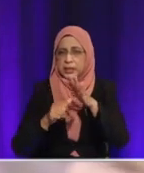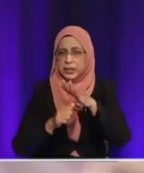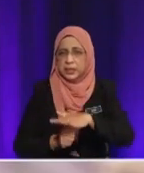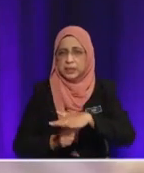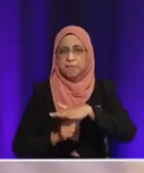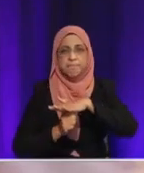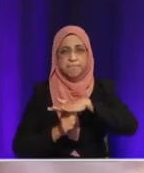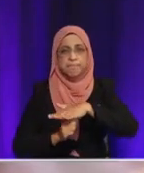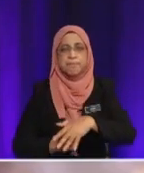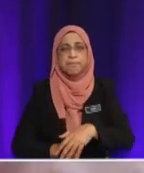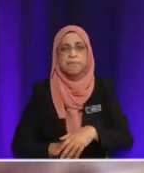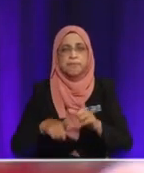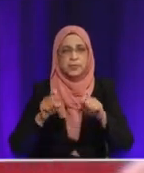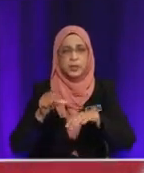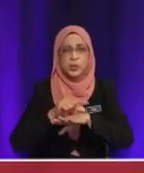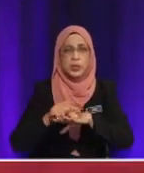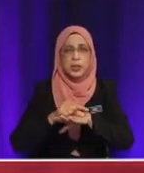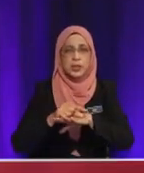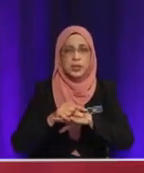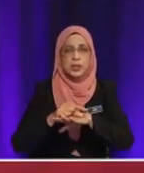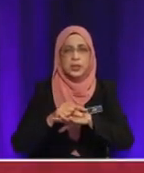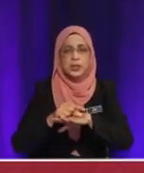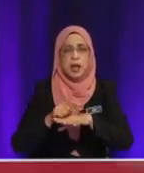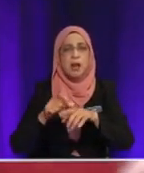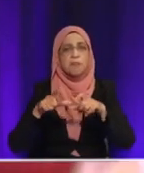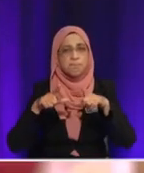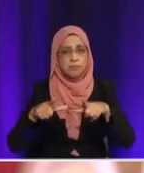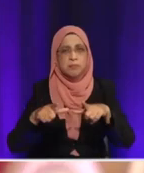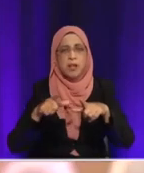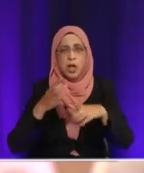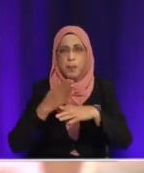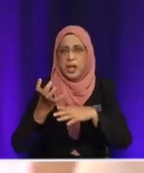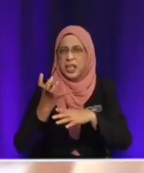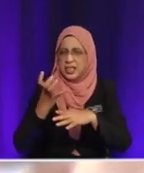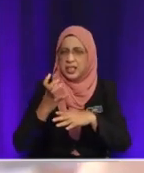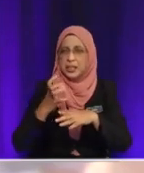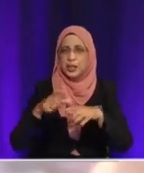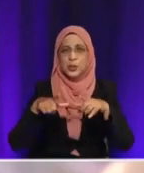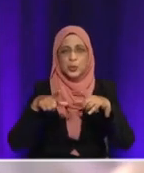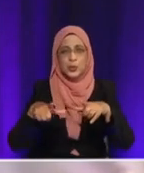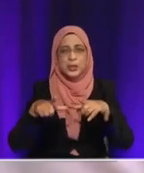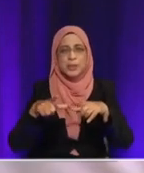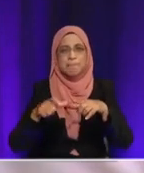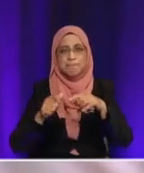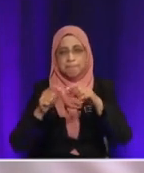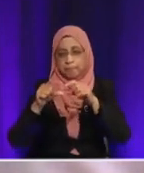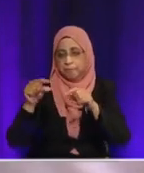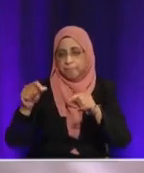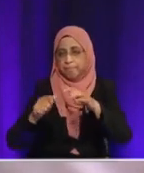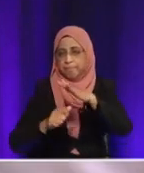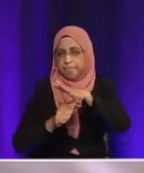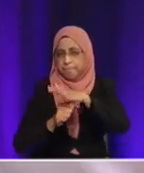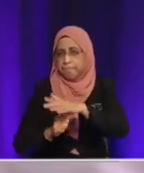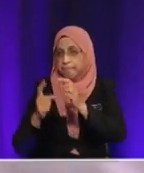apa? Perlu gunakan seperti kayu reflexology. Yeah. Okey, kita tekan di bahagian sini. Kawasan yang